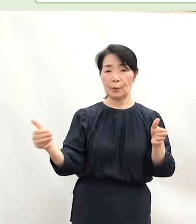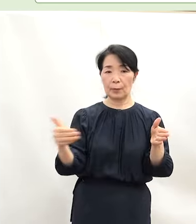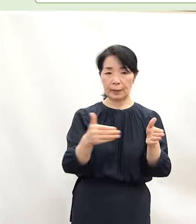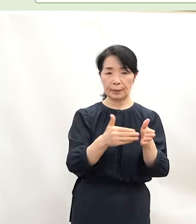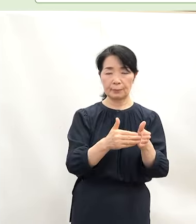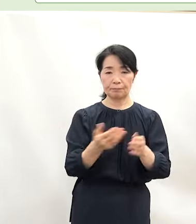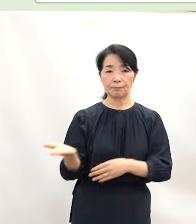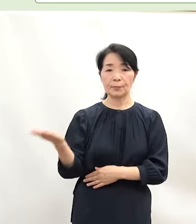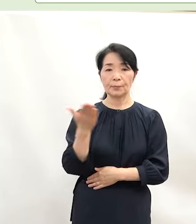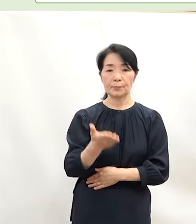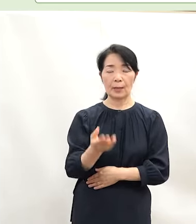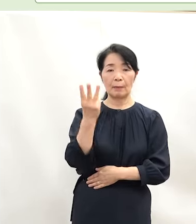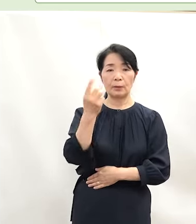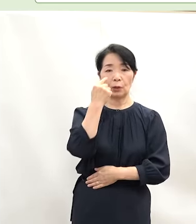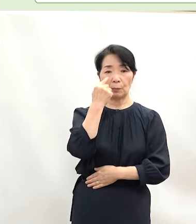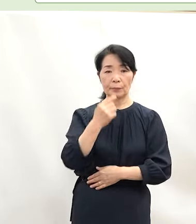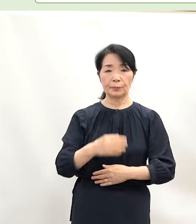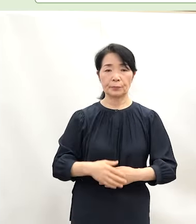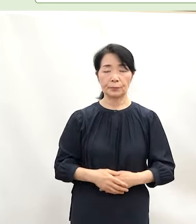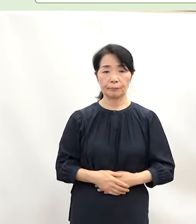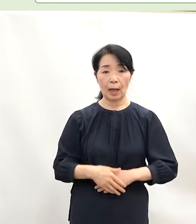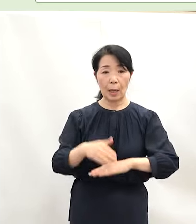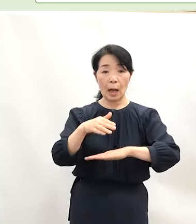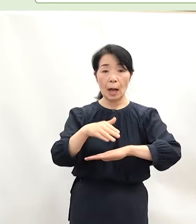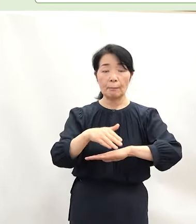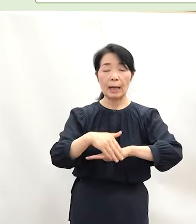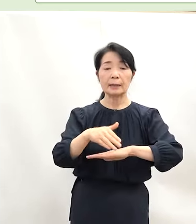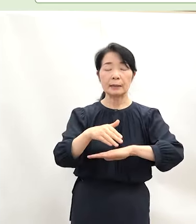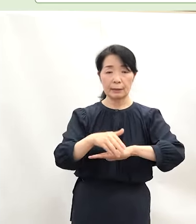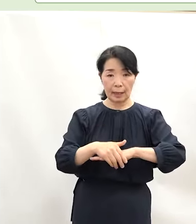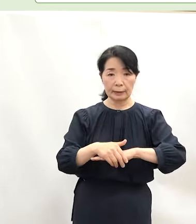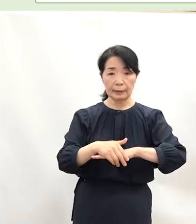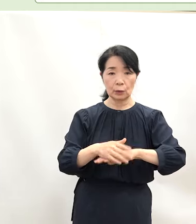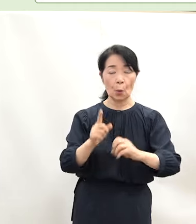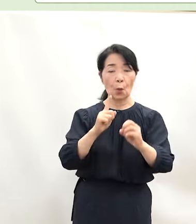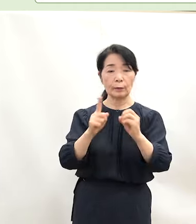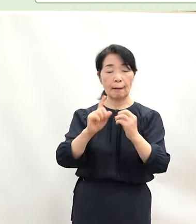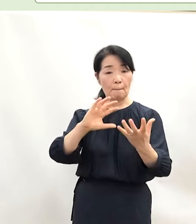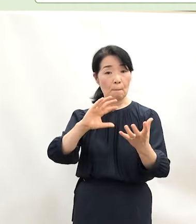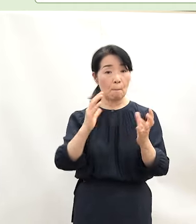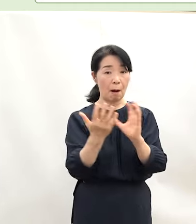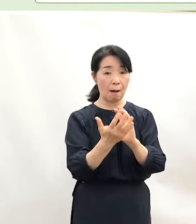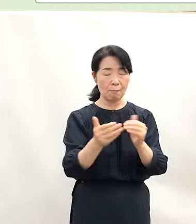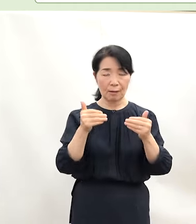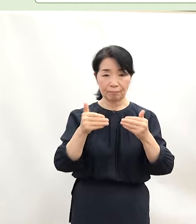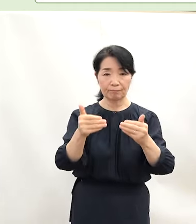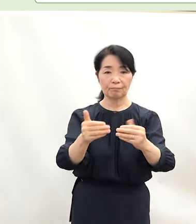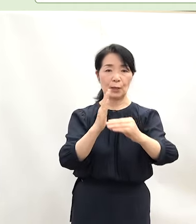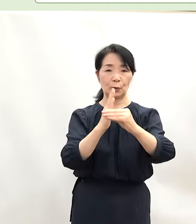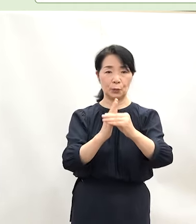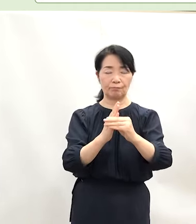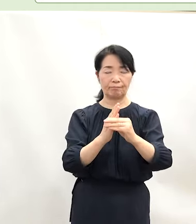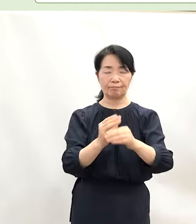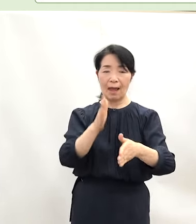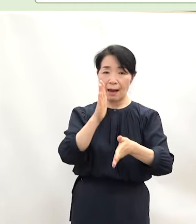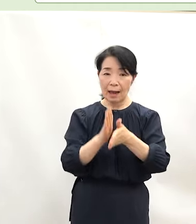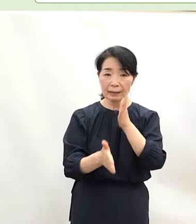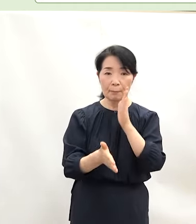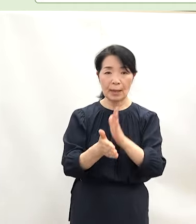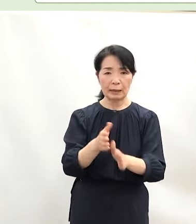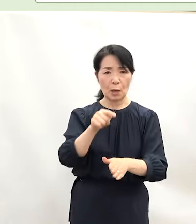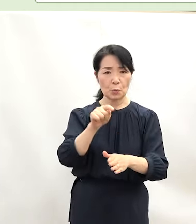続いて3つ目です。窓口の DX が今進んでおりますが、改めて、というかですね、さ